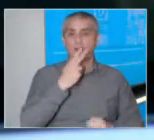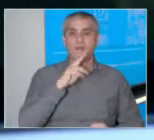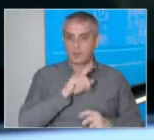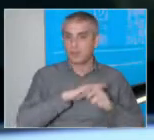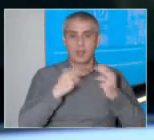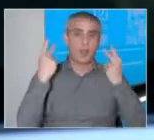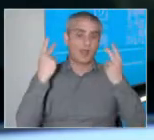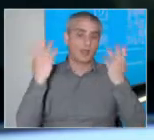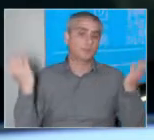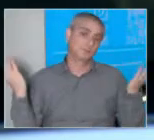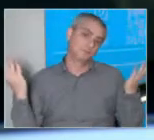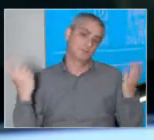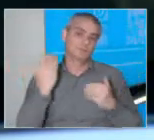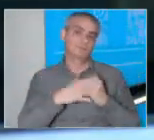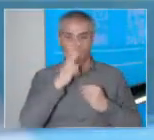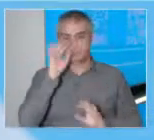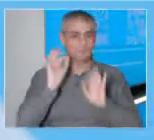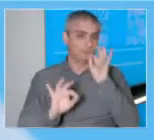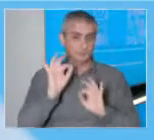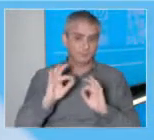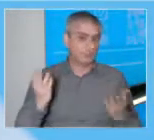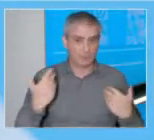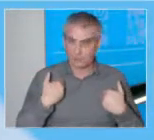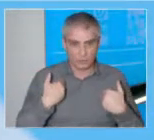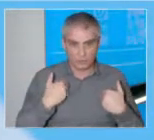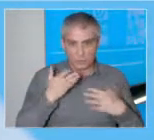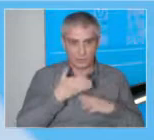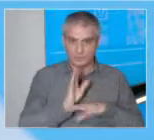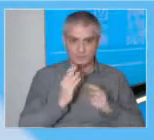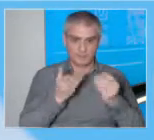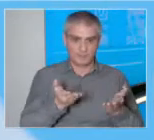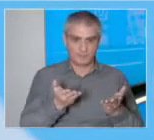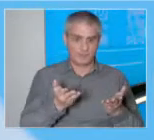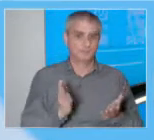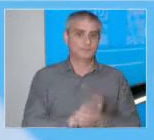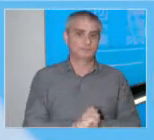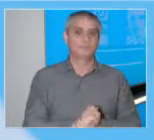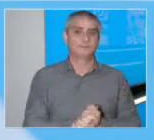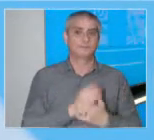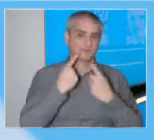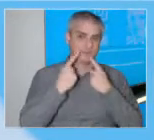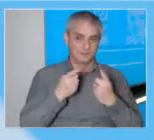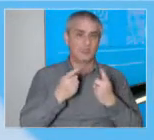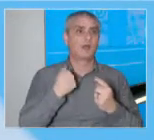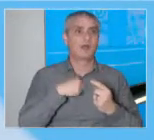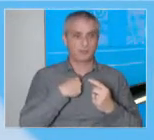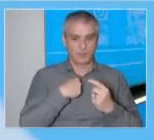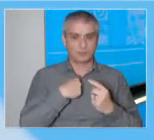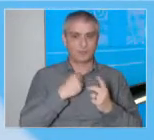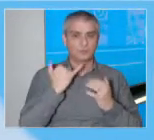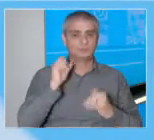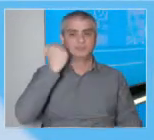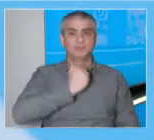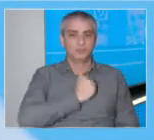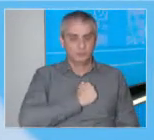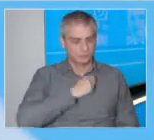לכל הערכים. אז הם מנסים עכשיו לזרוק בוץ בצד השני, אנחנו לא נגרר לה, באמת, שלא נגרר לסוג השיח הזה. אנחנו בונים היום ציונות